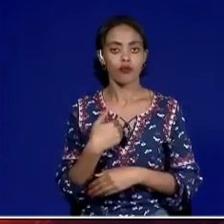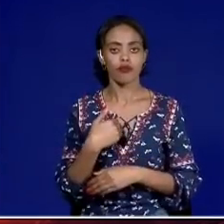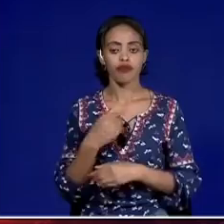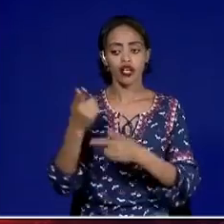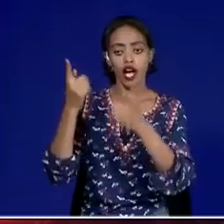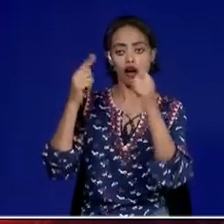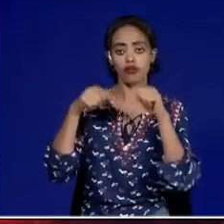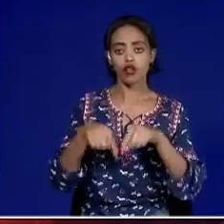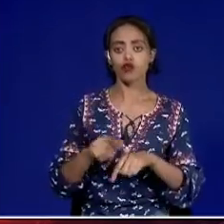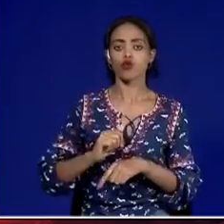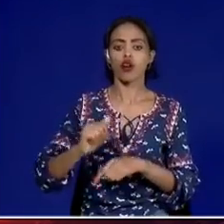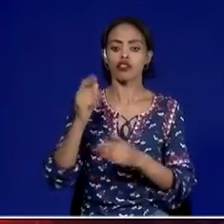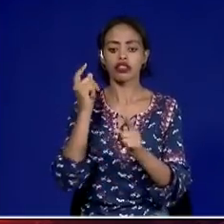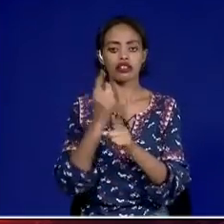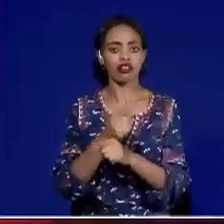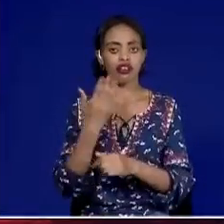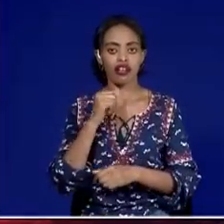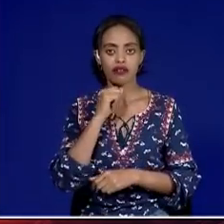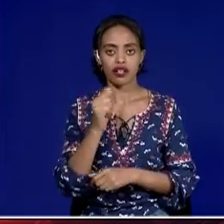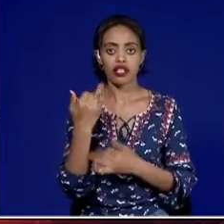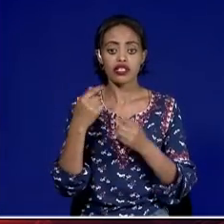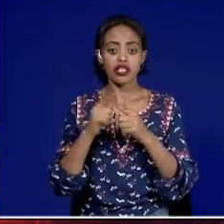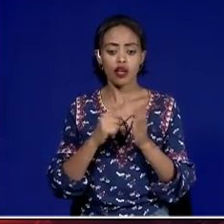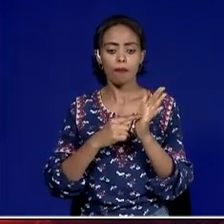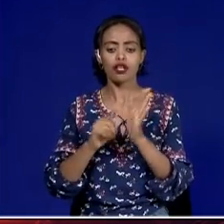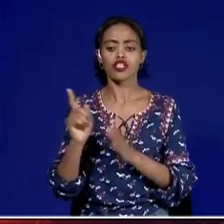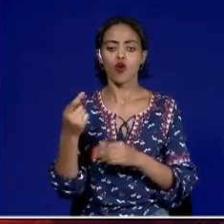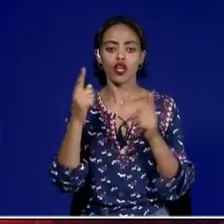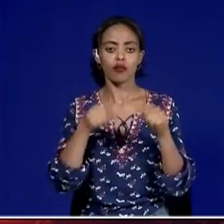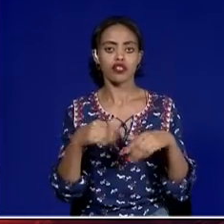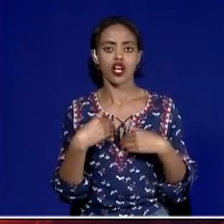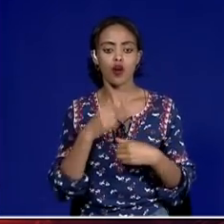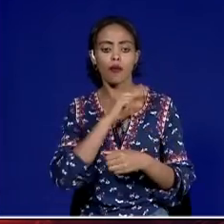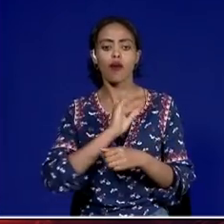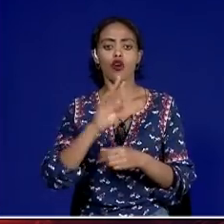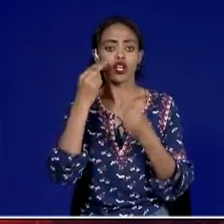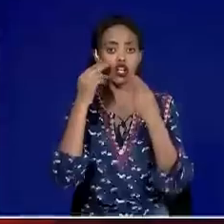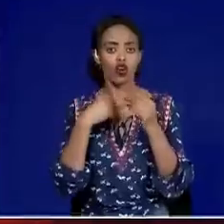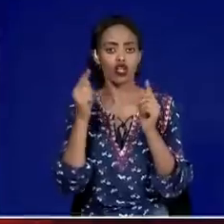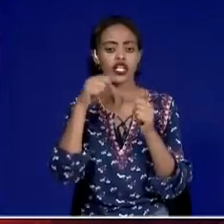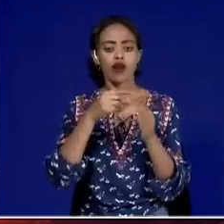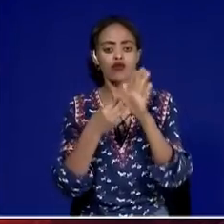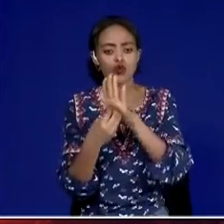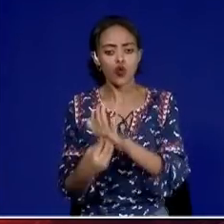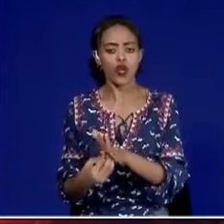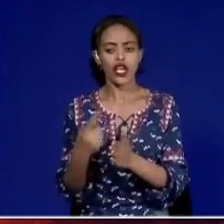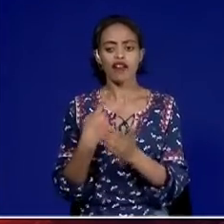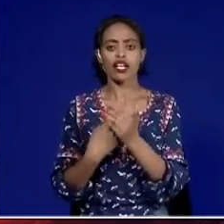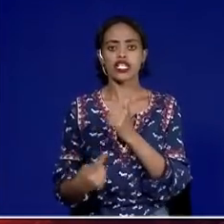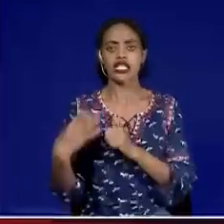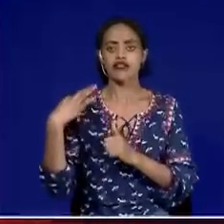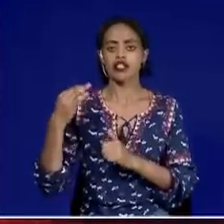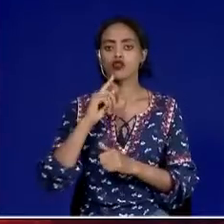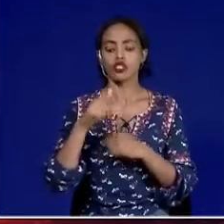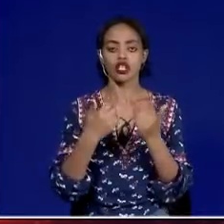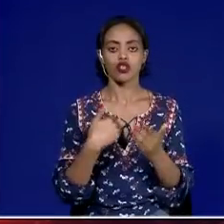አመጻጹ ወዓሉ ተከለይ ነበርን ግን ሐዚ ግልጽ ለኸለ ይመጽሎ ባህሪው ከረተለውን ናው ጨቋኒ ና ግለኝነት በተለይ ላብ ግል